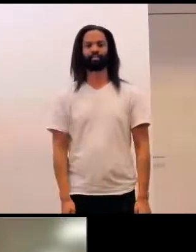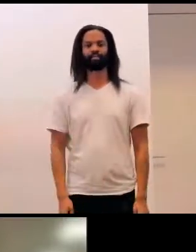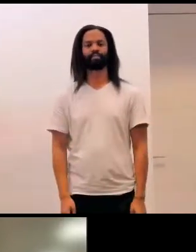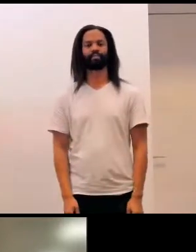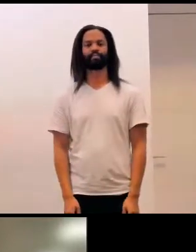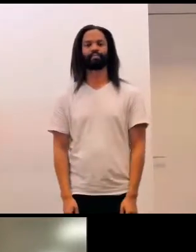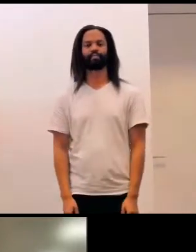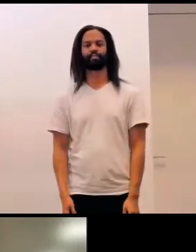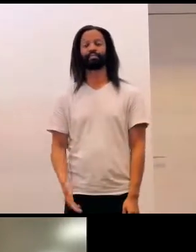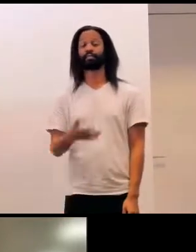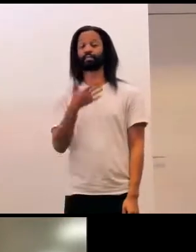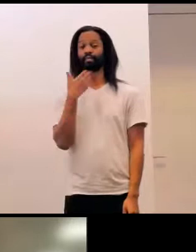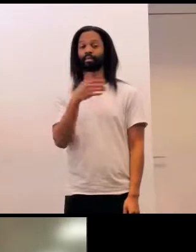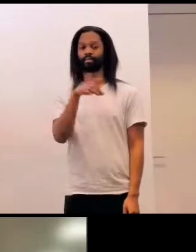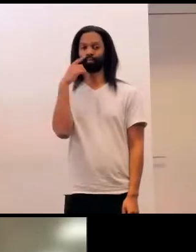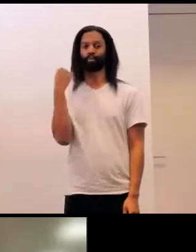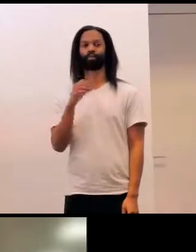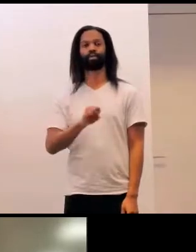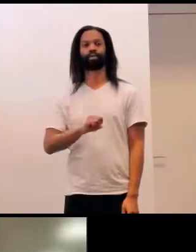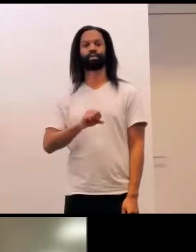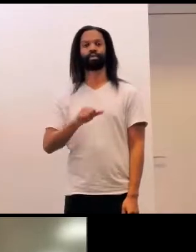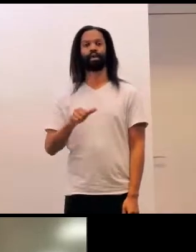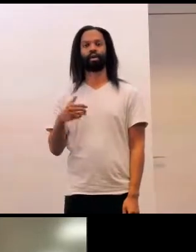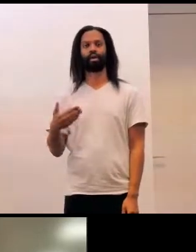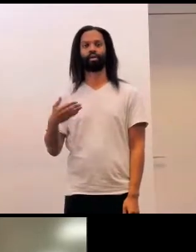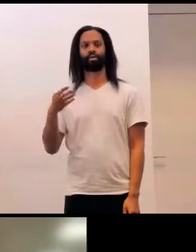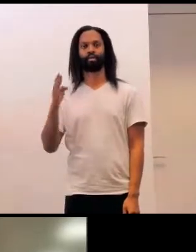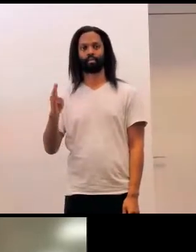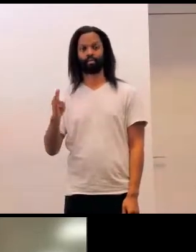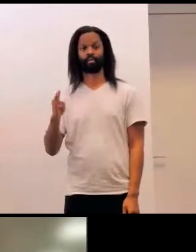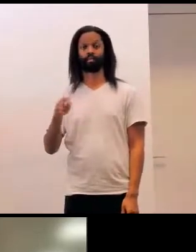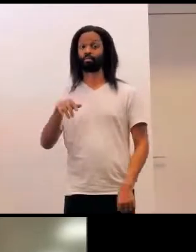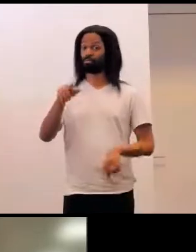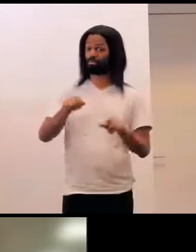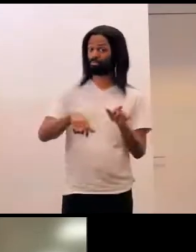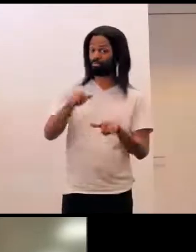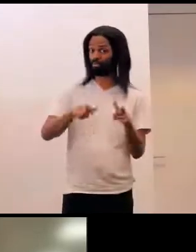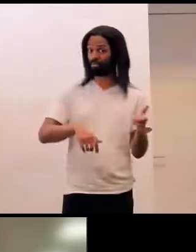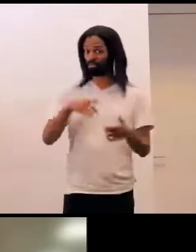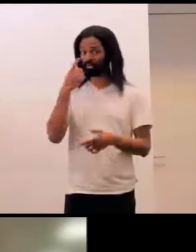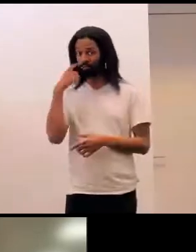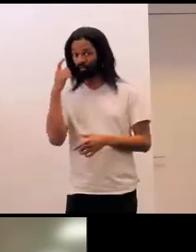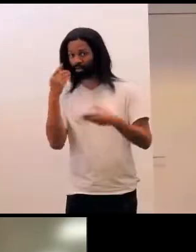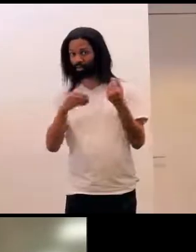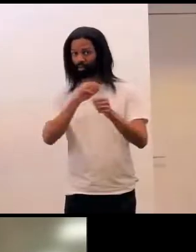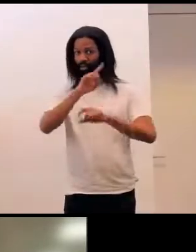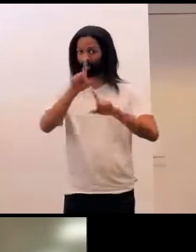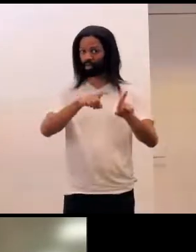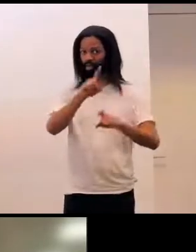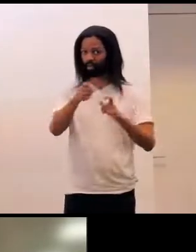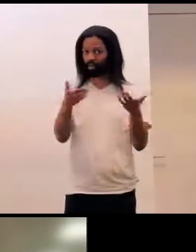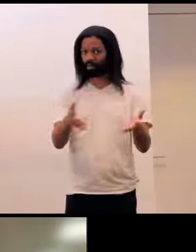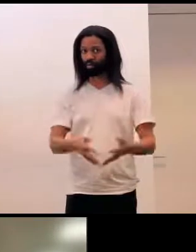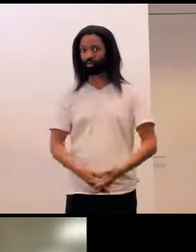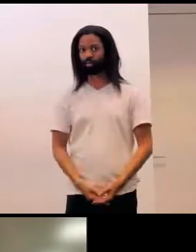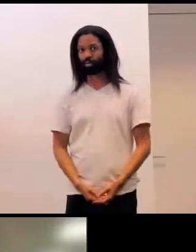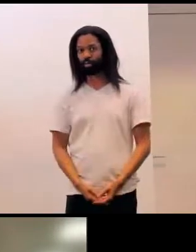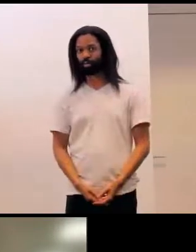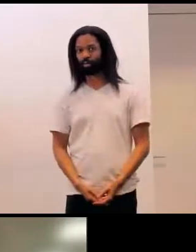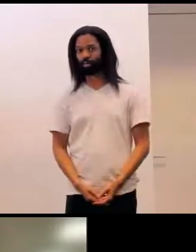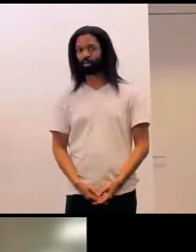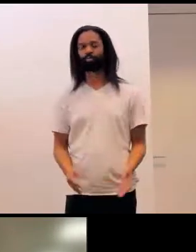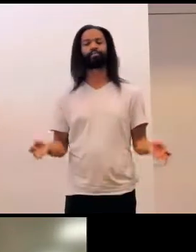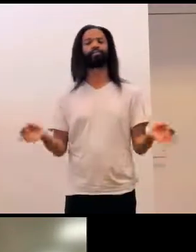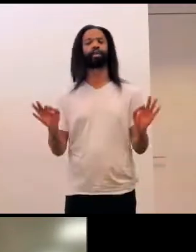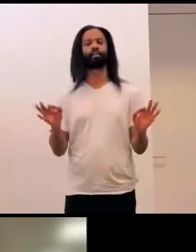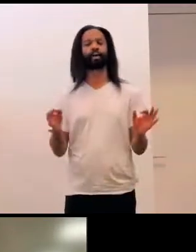Merci, M. Sambe. Y a-t-il des observations ou des questions sur ce rapport? Je n'en vois pas. Nous pouvons